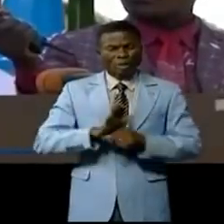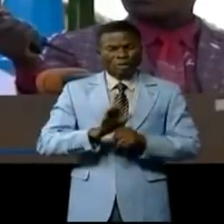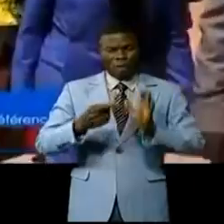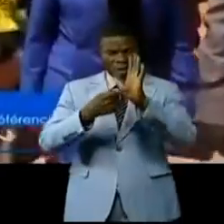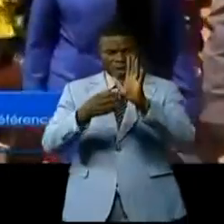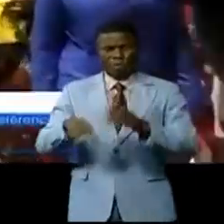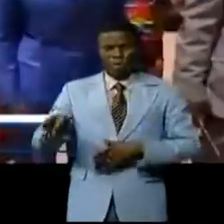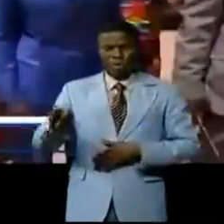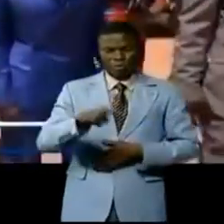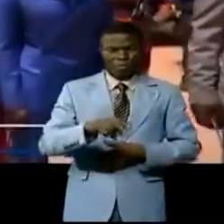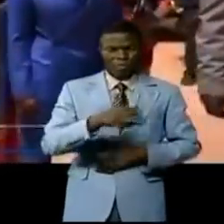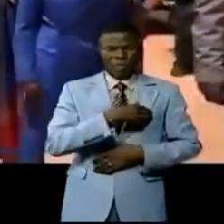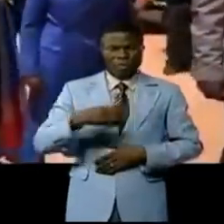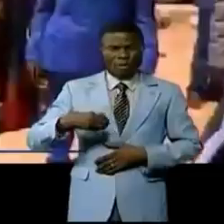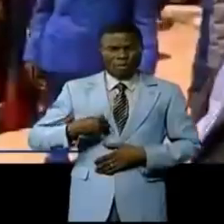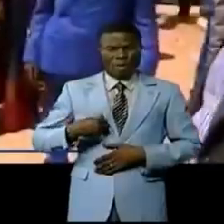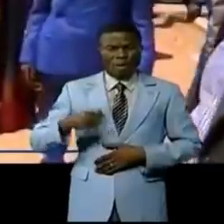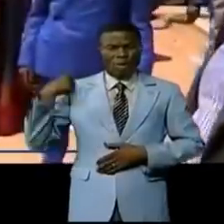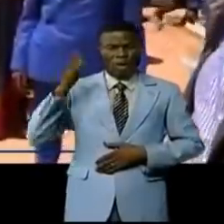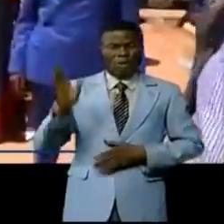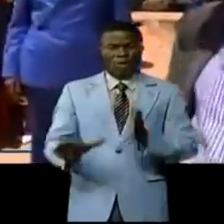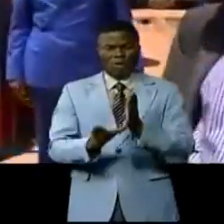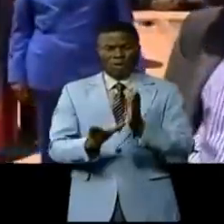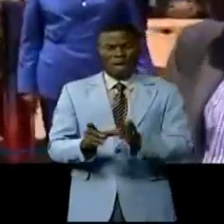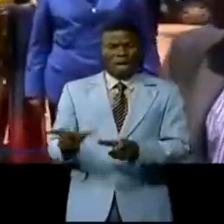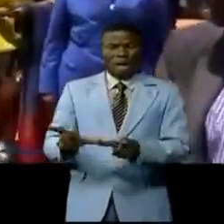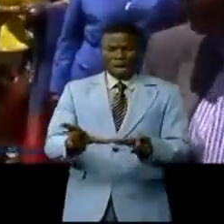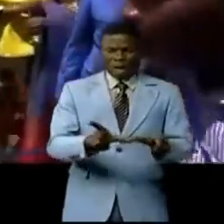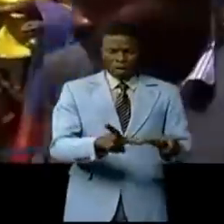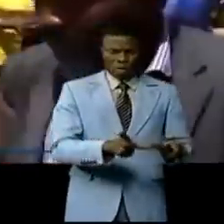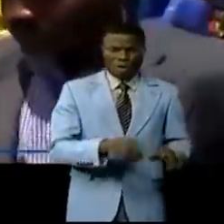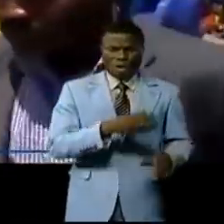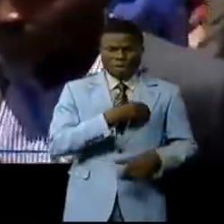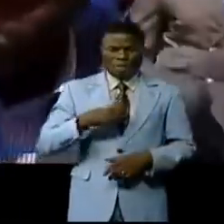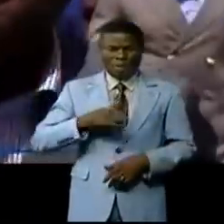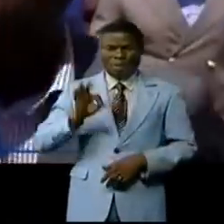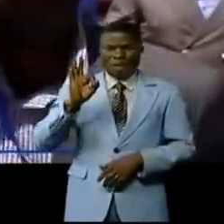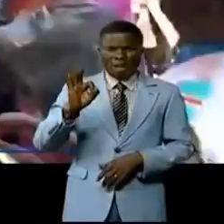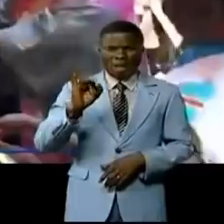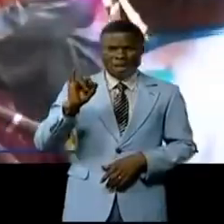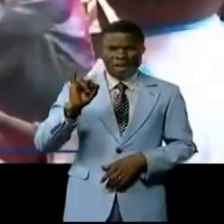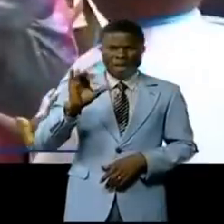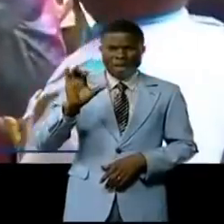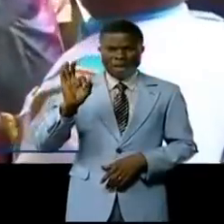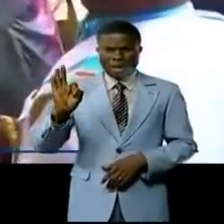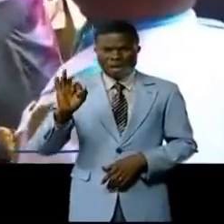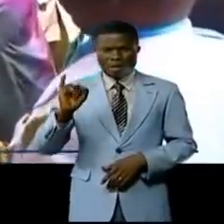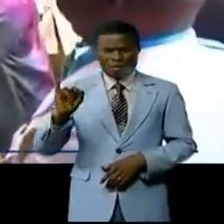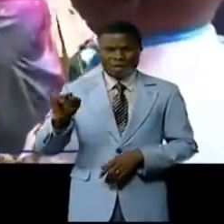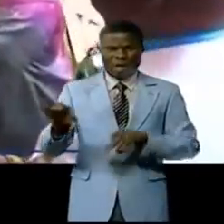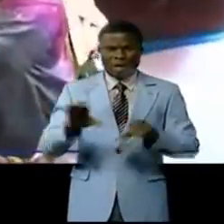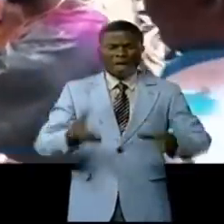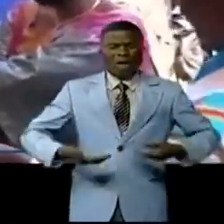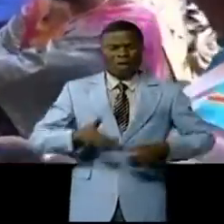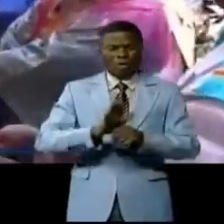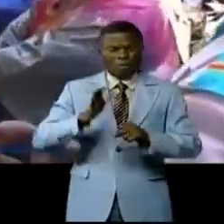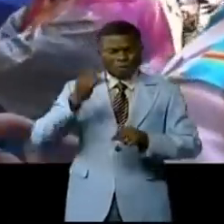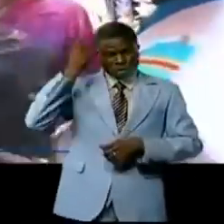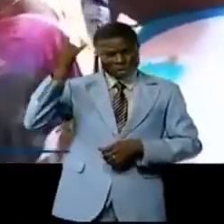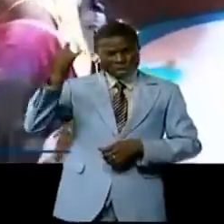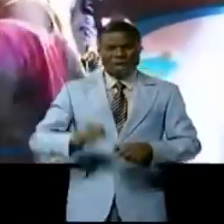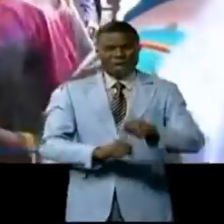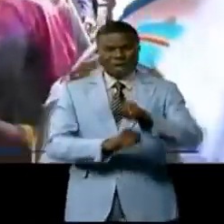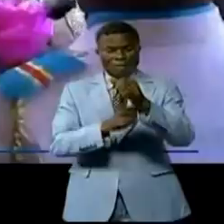présenter. Madame le gouverneur intérimaire de Lualaba, Fifi Masuka Saini, qui a présidé cette cérémonie, a salué l'initiative avant